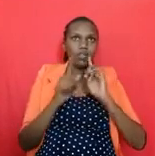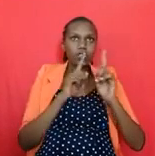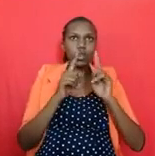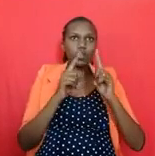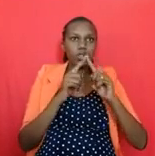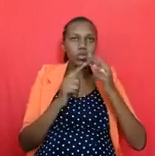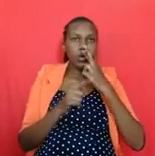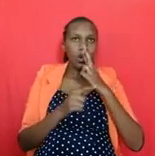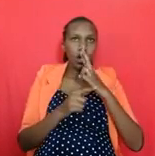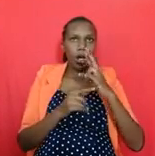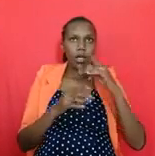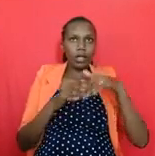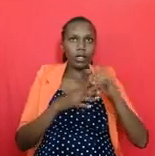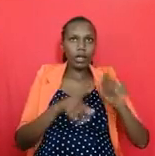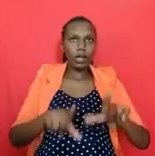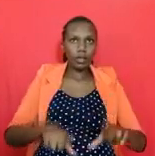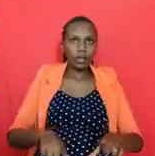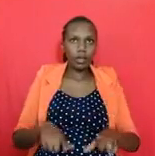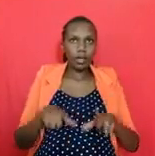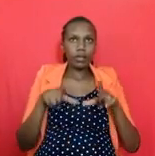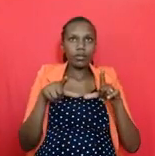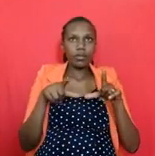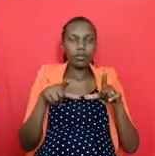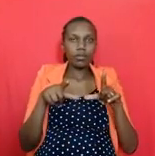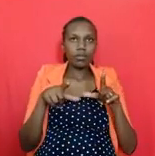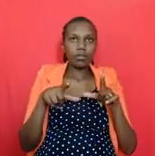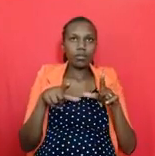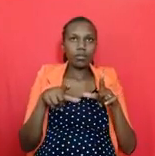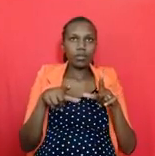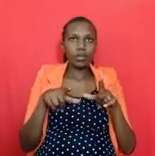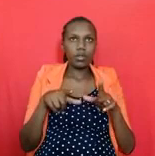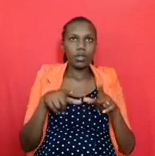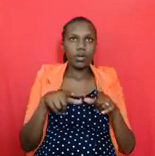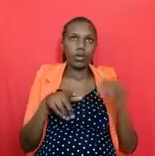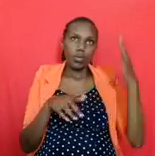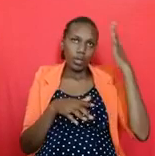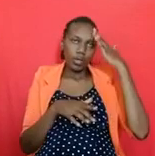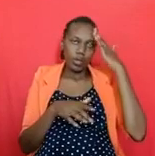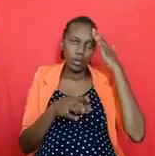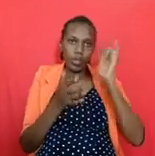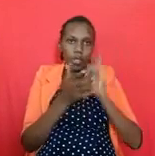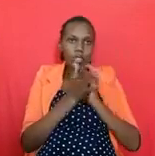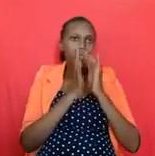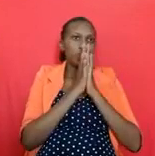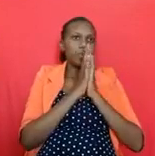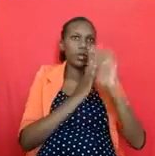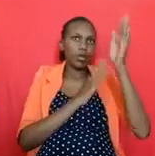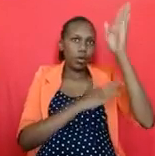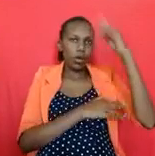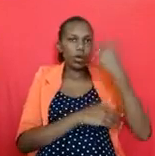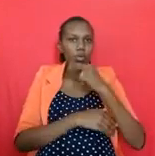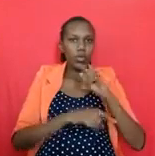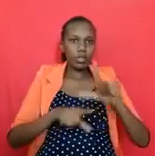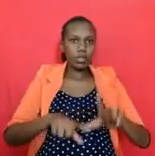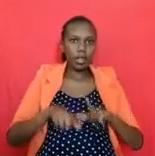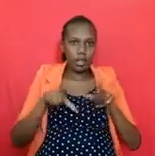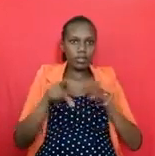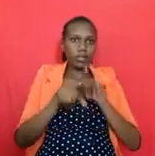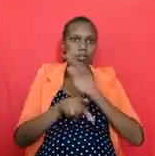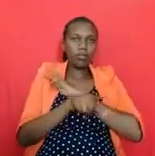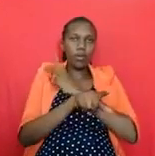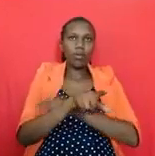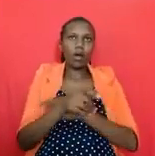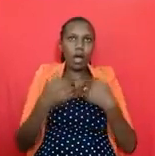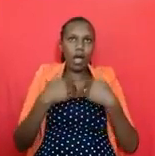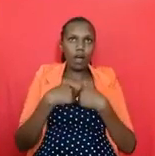riakio thiini wa muturire wake nituwi tuhoyaga Ngai wi hinya na Ngai wi muoyo